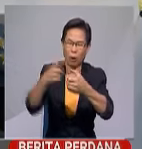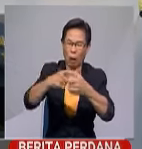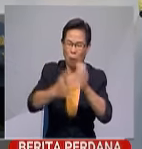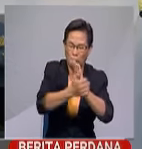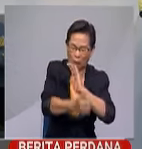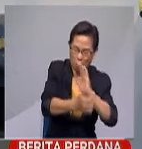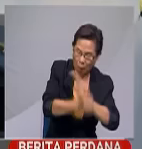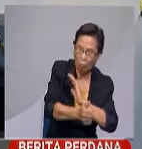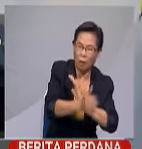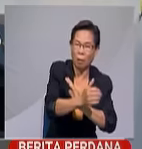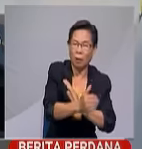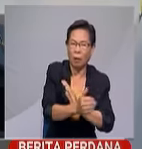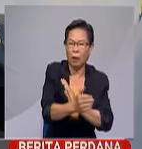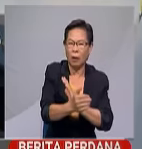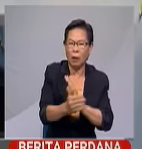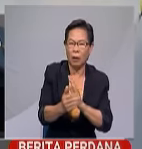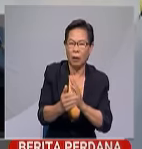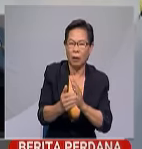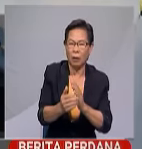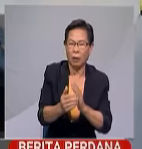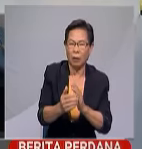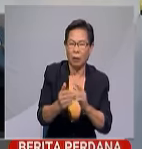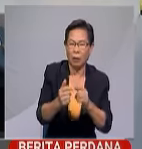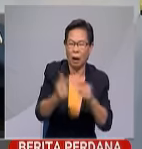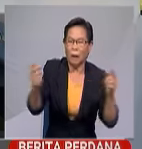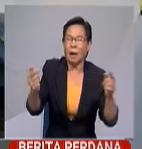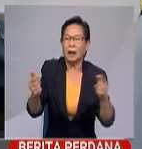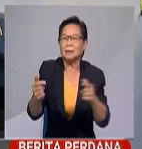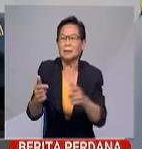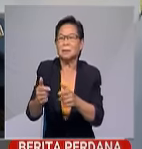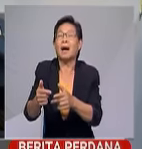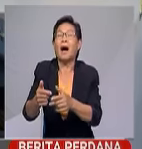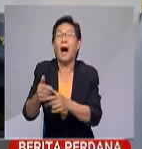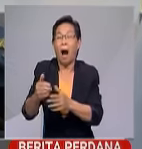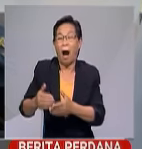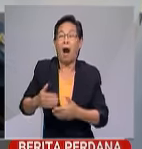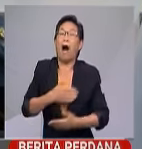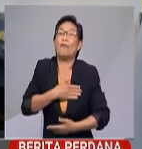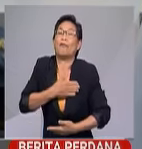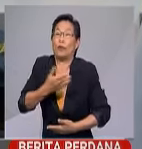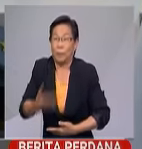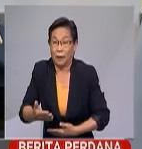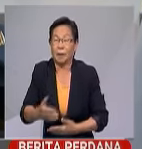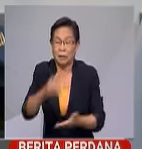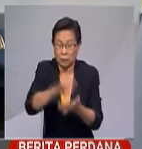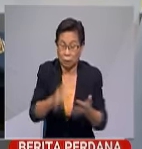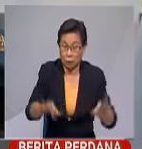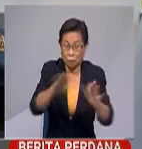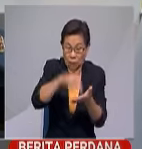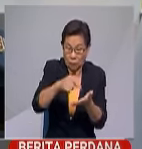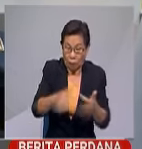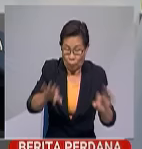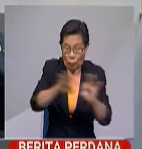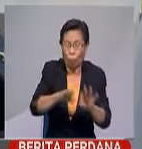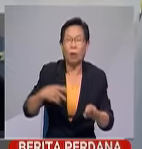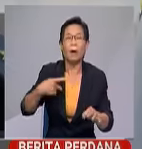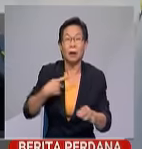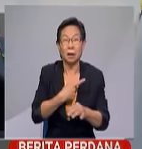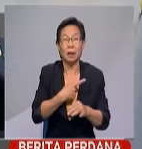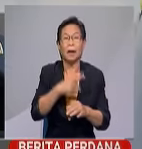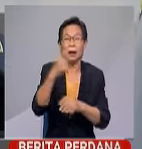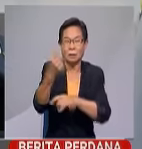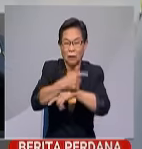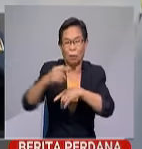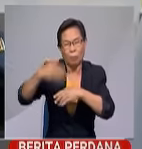capability against affordability. Yeah. So this is important because in our day-to-day operation